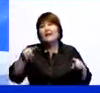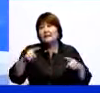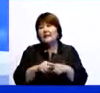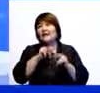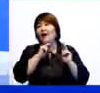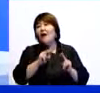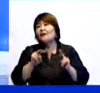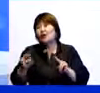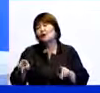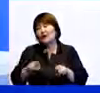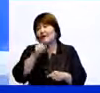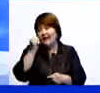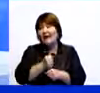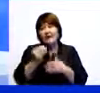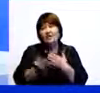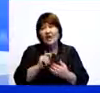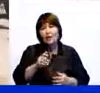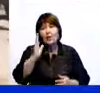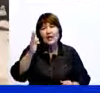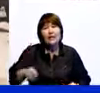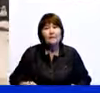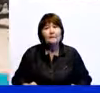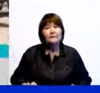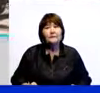техникалық қадағалаушыларға да қатаң шара көріледі.